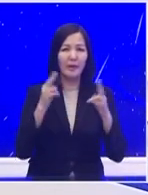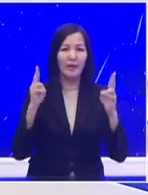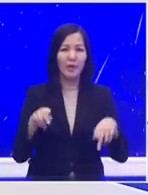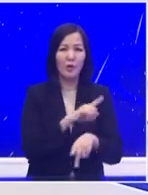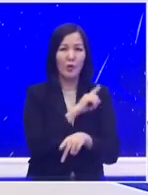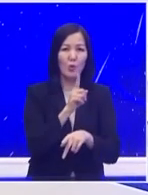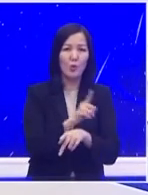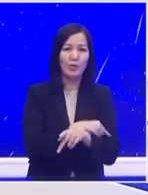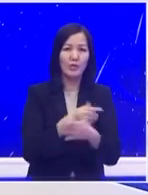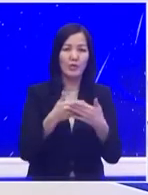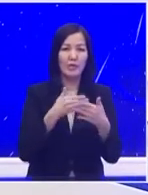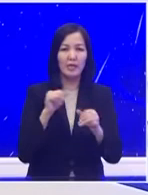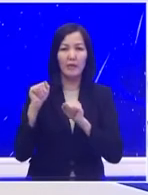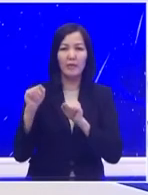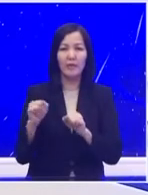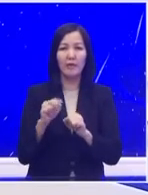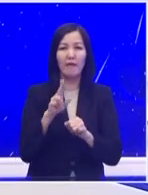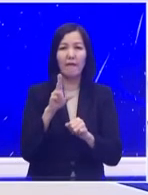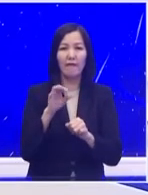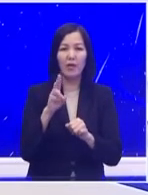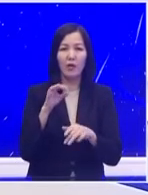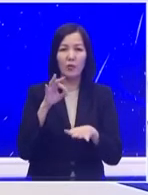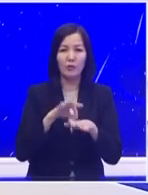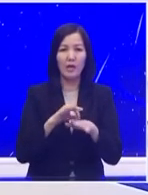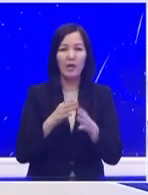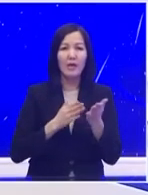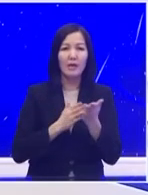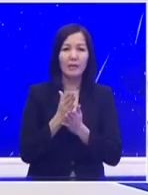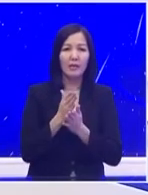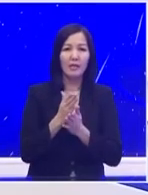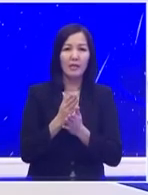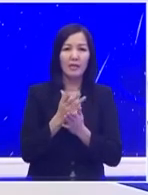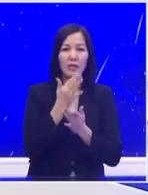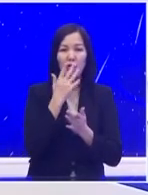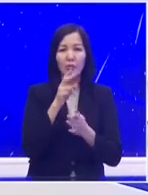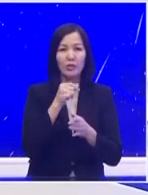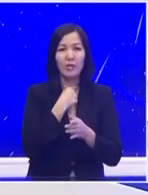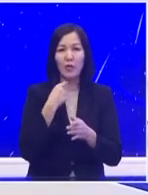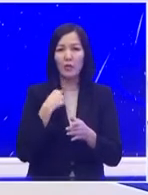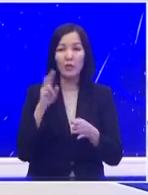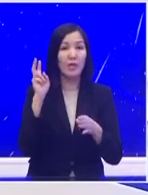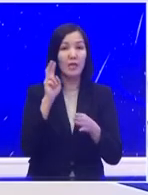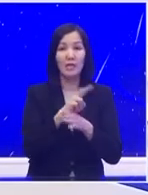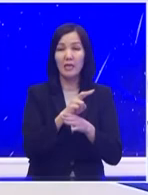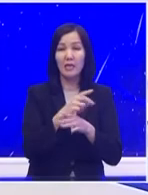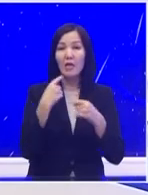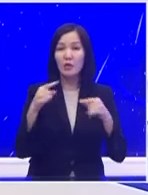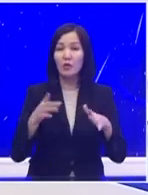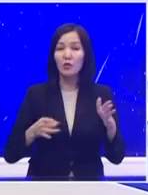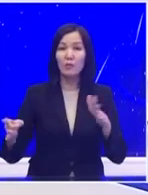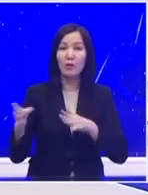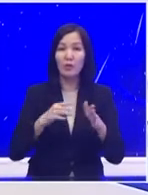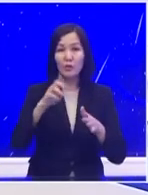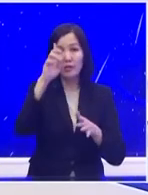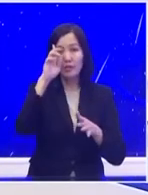меры профилактики коронавируса. И хотя прямых рейсов из-за рубежа в Талдыкурган нет, воздушное сообщение с другими регионами страны